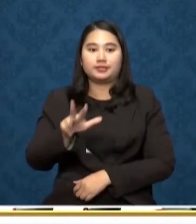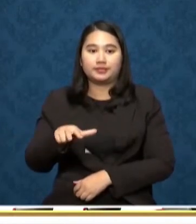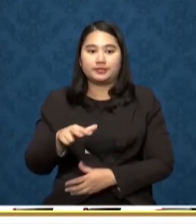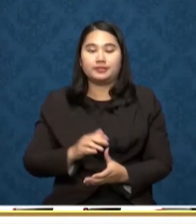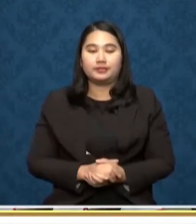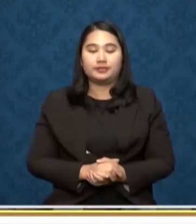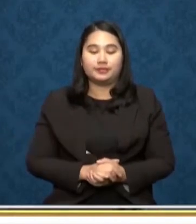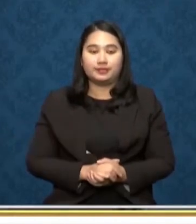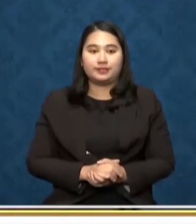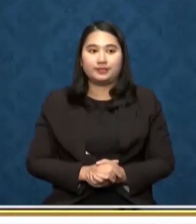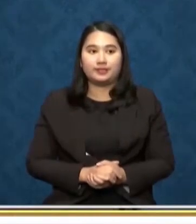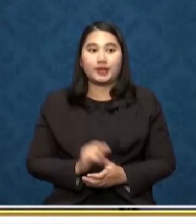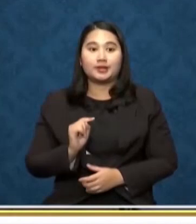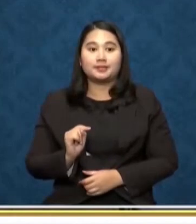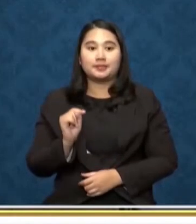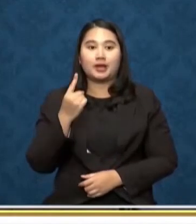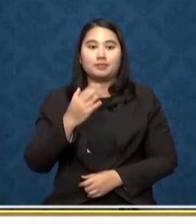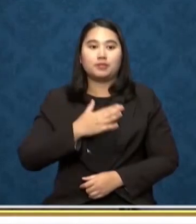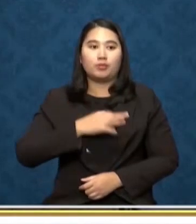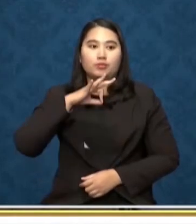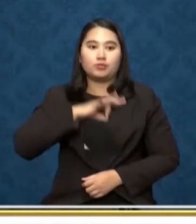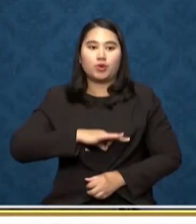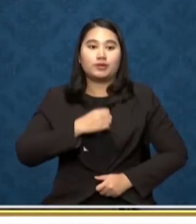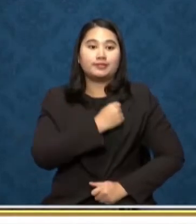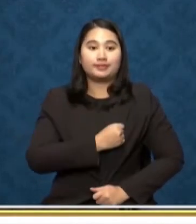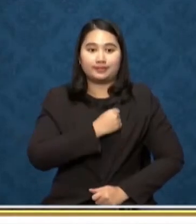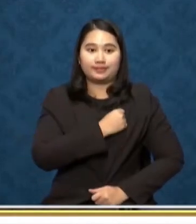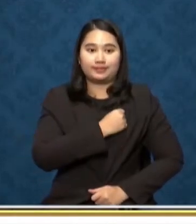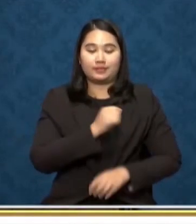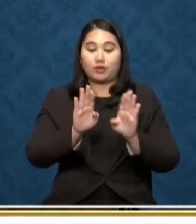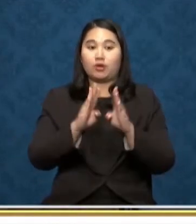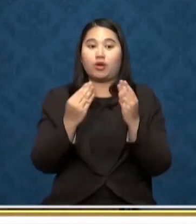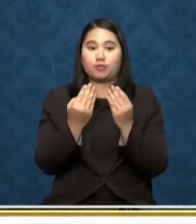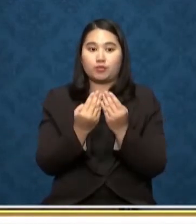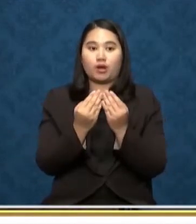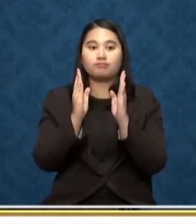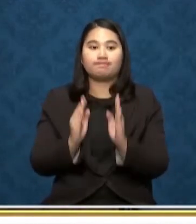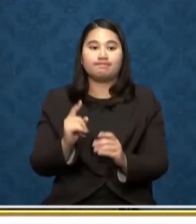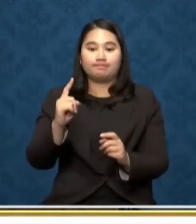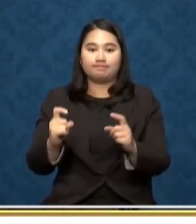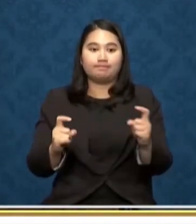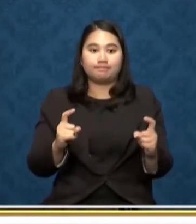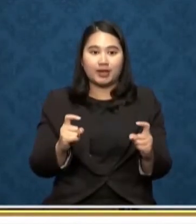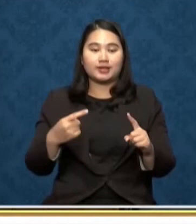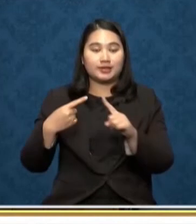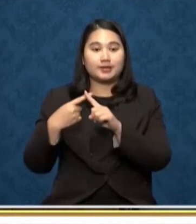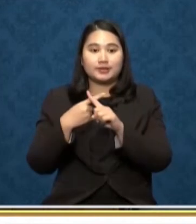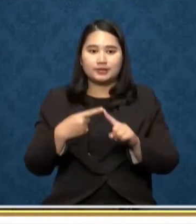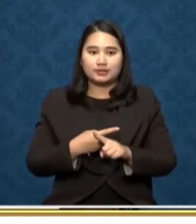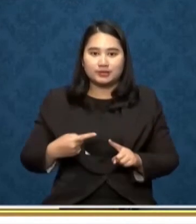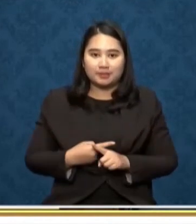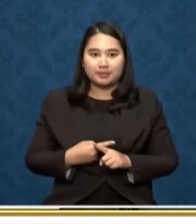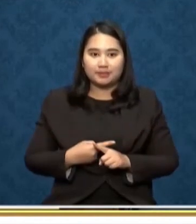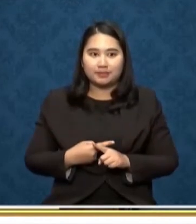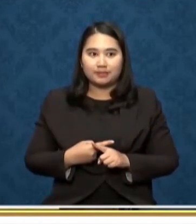ก่อนอื่นครัทําธครับผมขอสารงคามเสยใจกับครับครวผู้สูญเสียผู้บัรเจ็บผู้สูญห